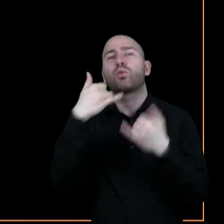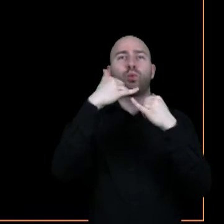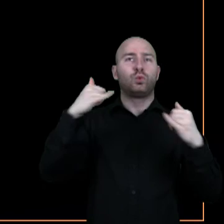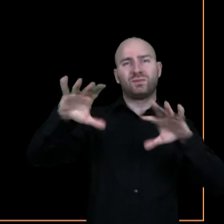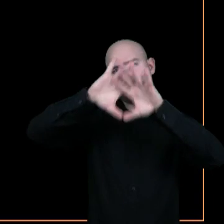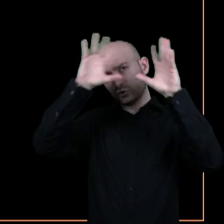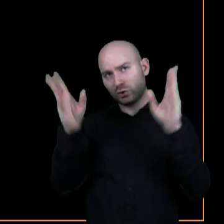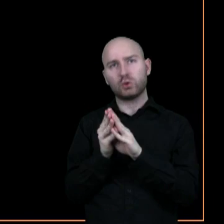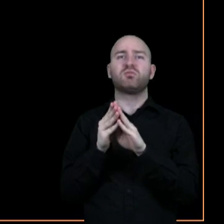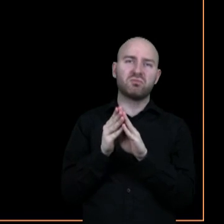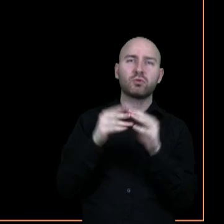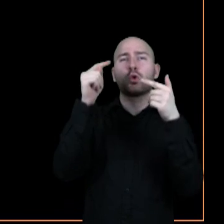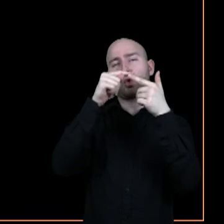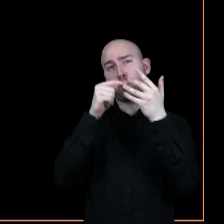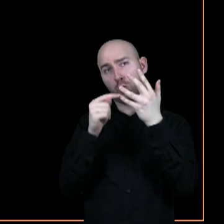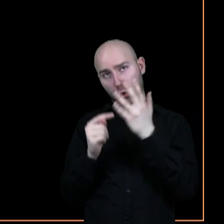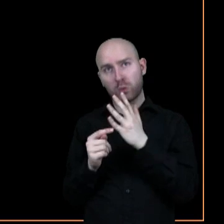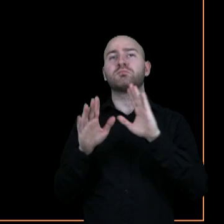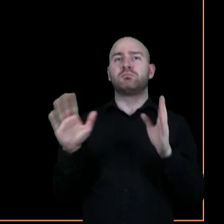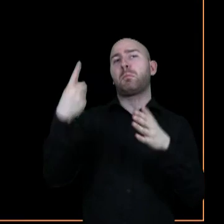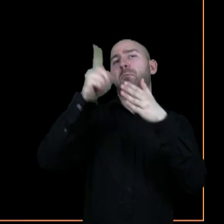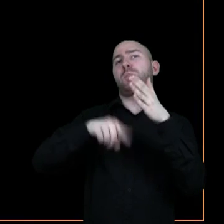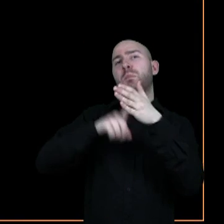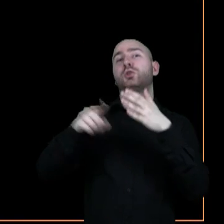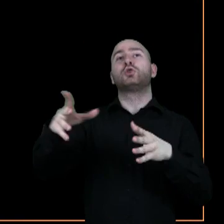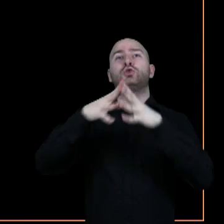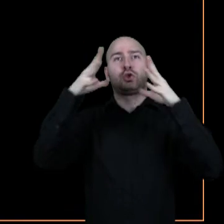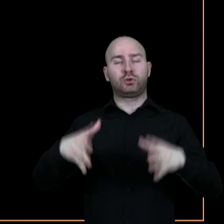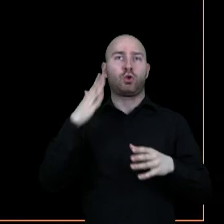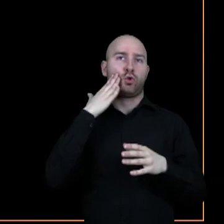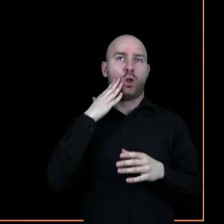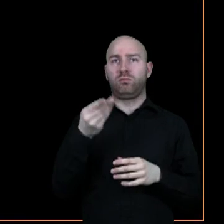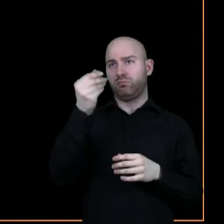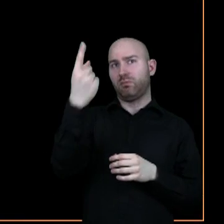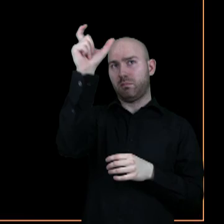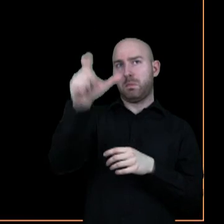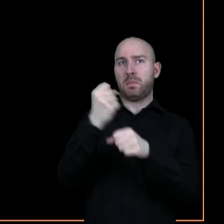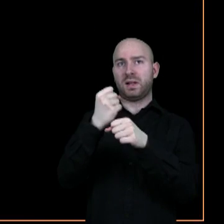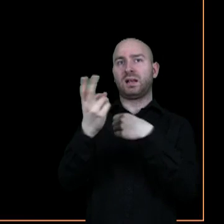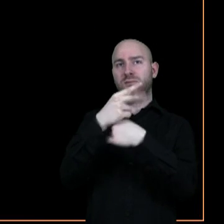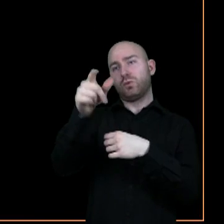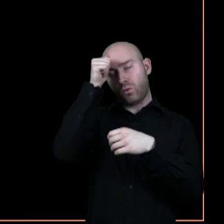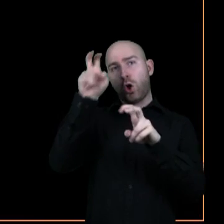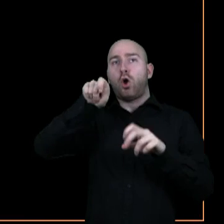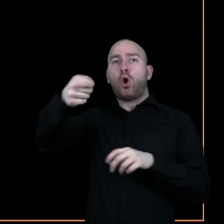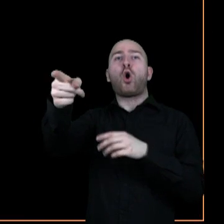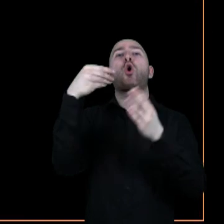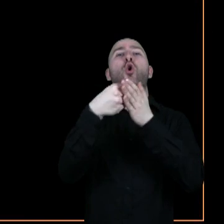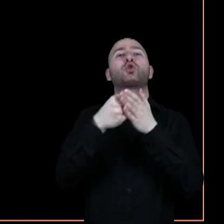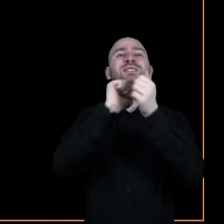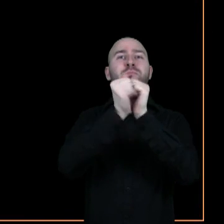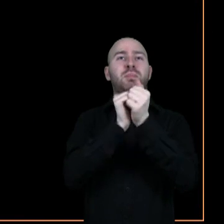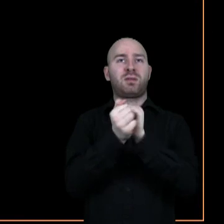Jak korzystanie z firmowego bufetu itp. Razem 10 tysięcy. Zatem moje koszty zmienne